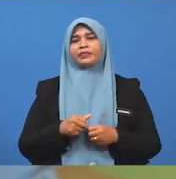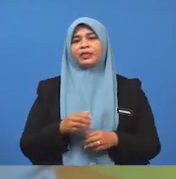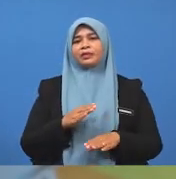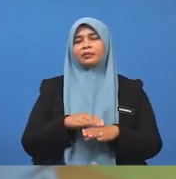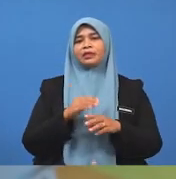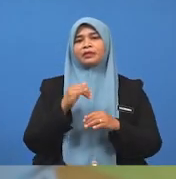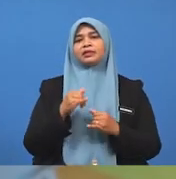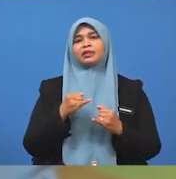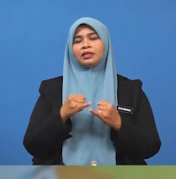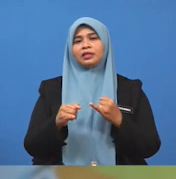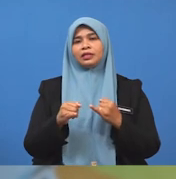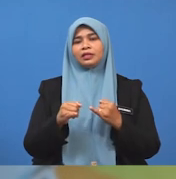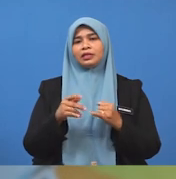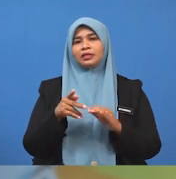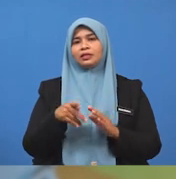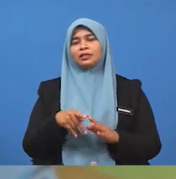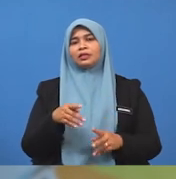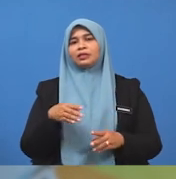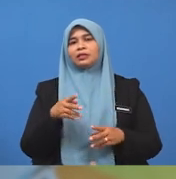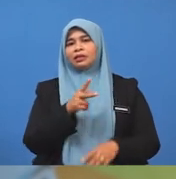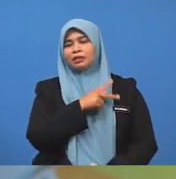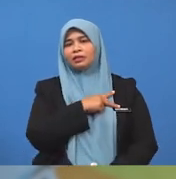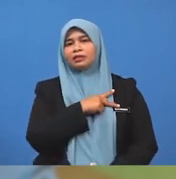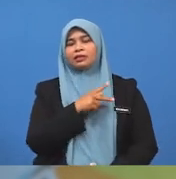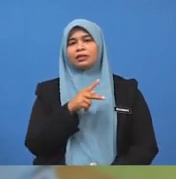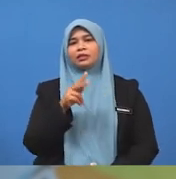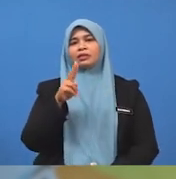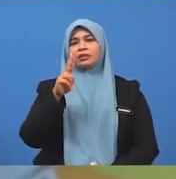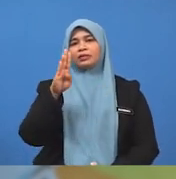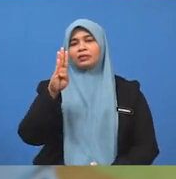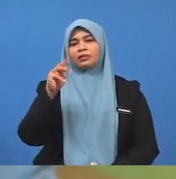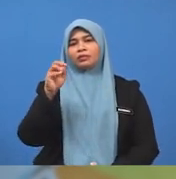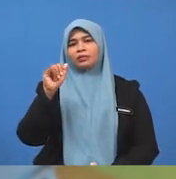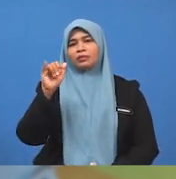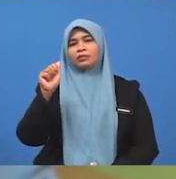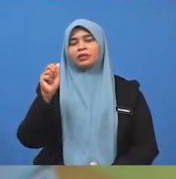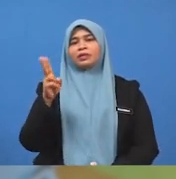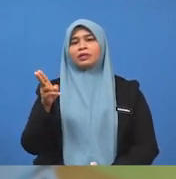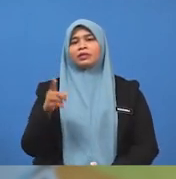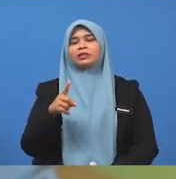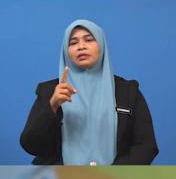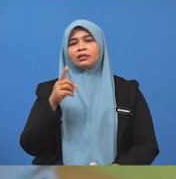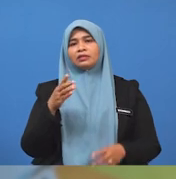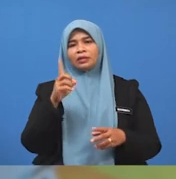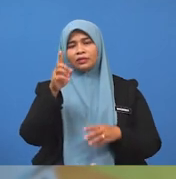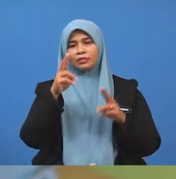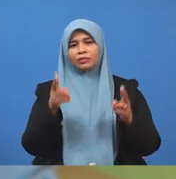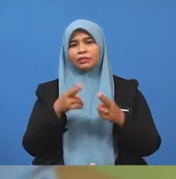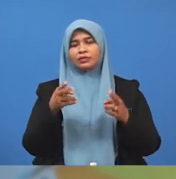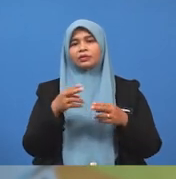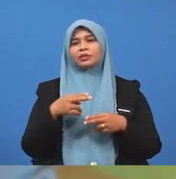akhir pemerintahan Bani Umayyah dan awal Bani Abbasiyah 1uc setelah dilakukan